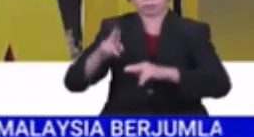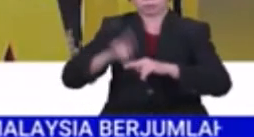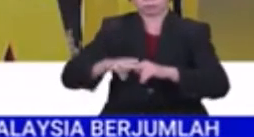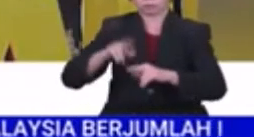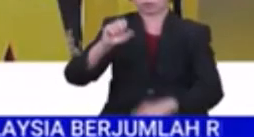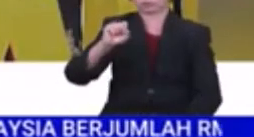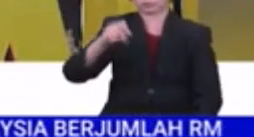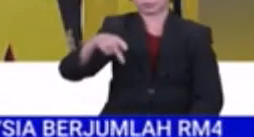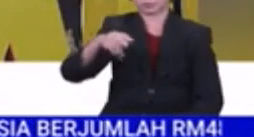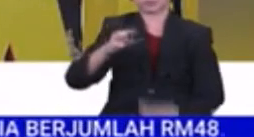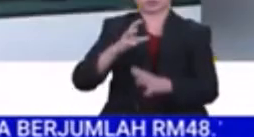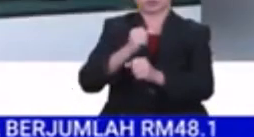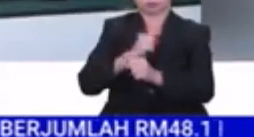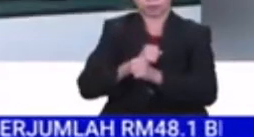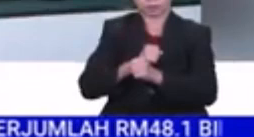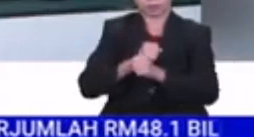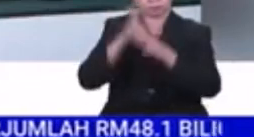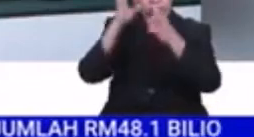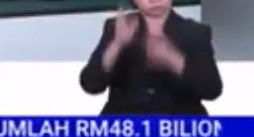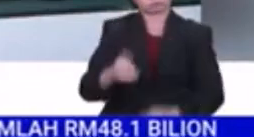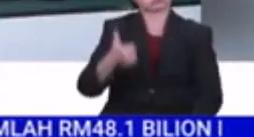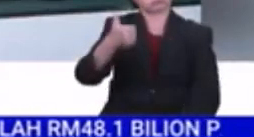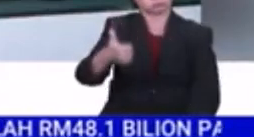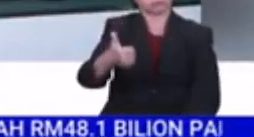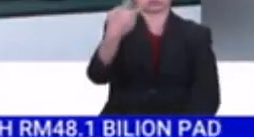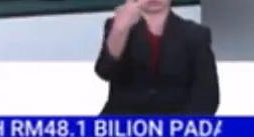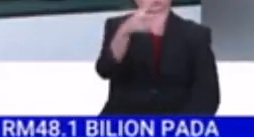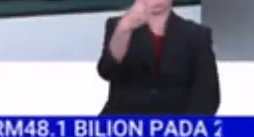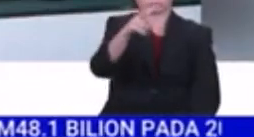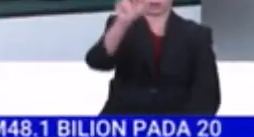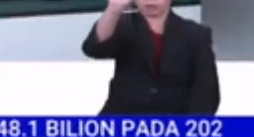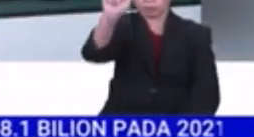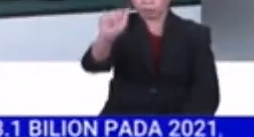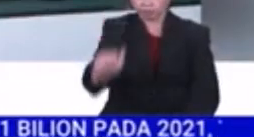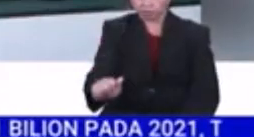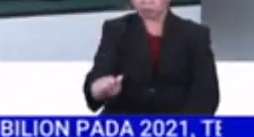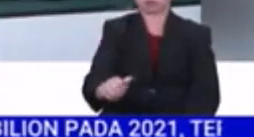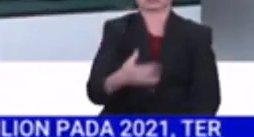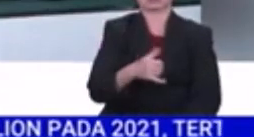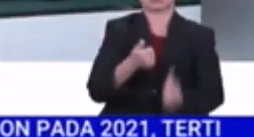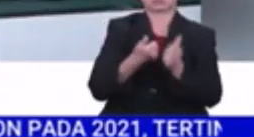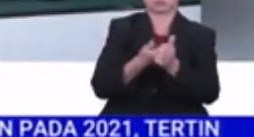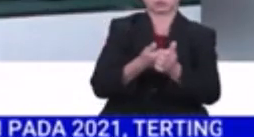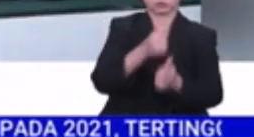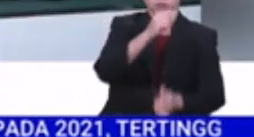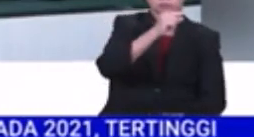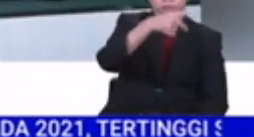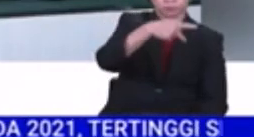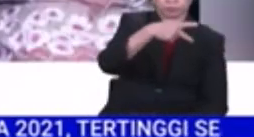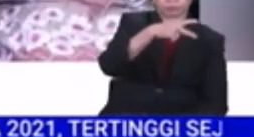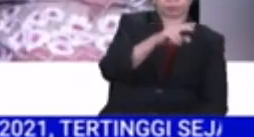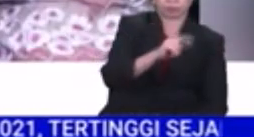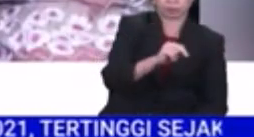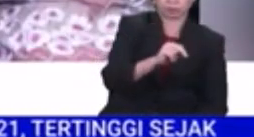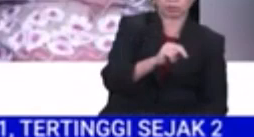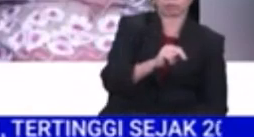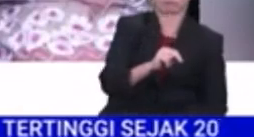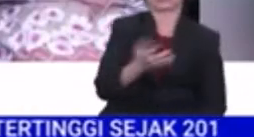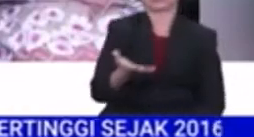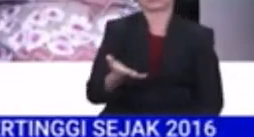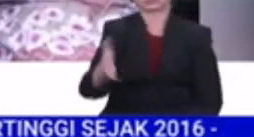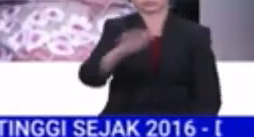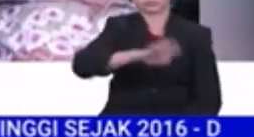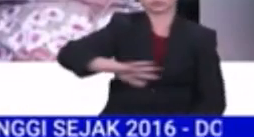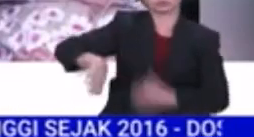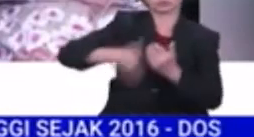peperiksaan itu mendapat keputusan Cemerlang 12 e-badge prestasi berdasarkan great protes sekolah GPS memeriksa berkata